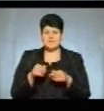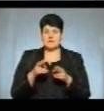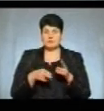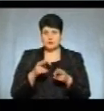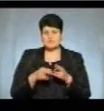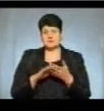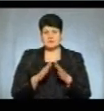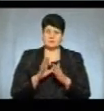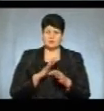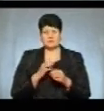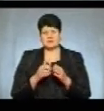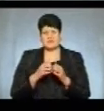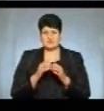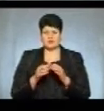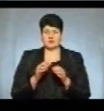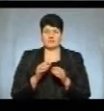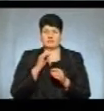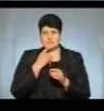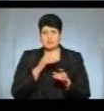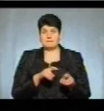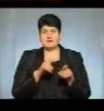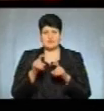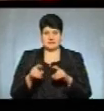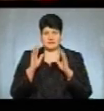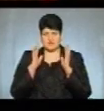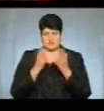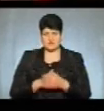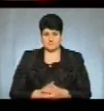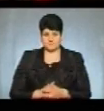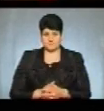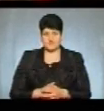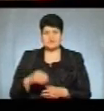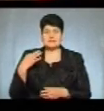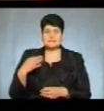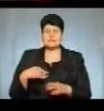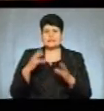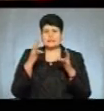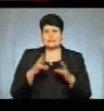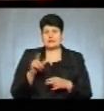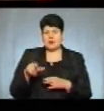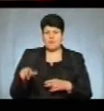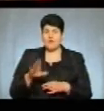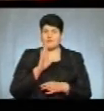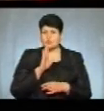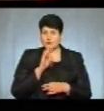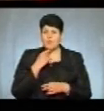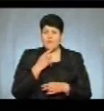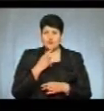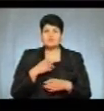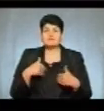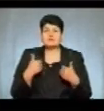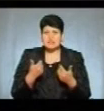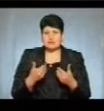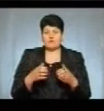стан був середньої важкості, вона була переведена в реанімацію. Син травмованої Олександр каже, зверталися до компанії,